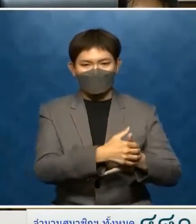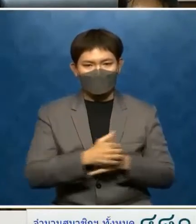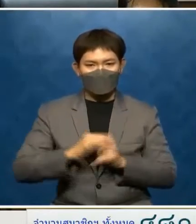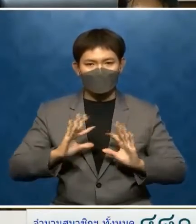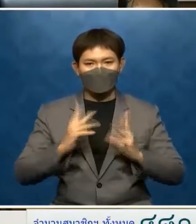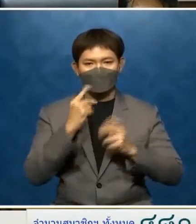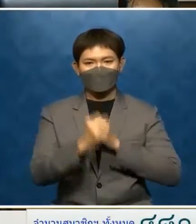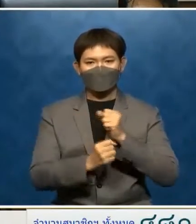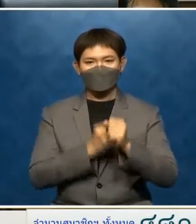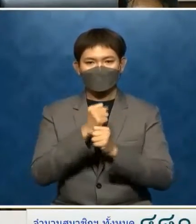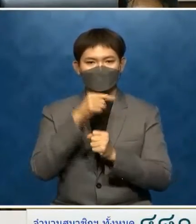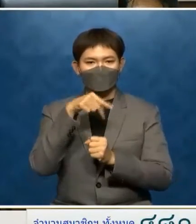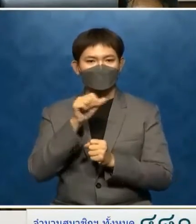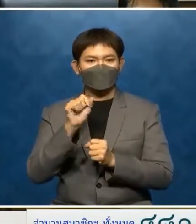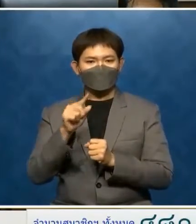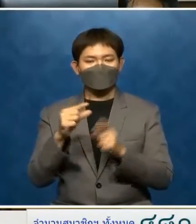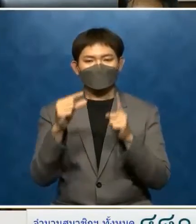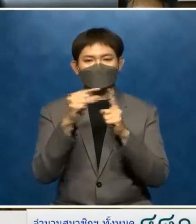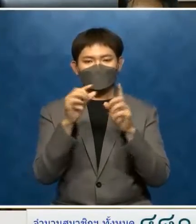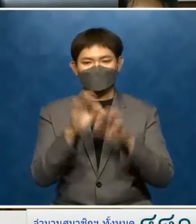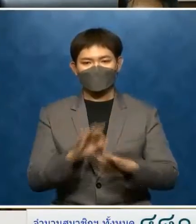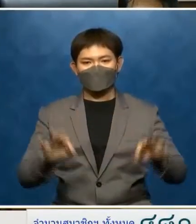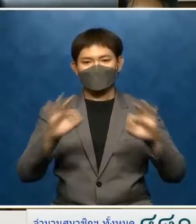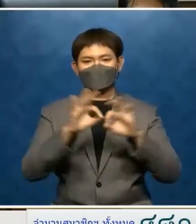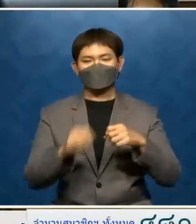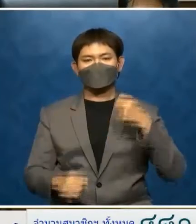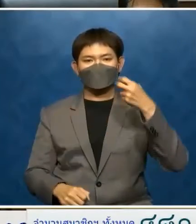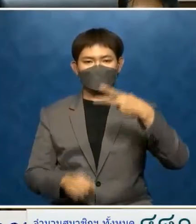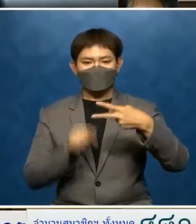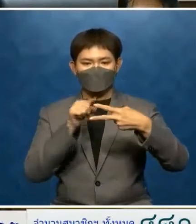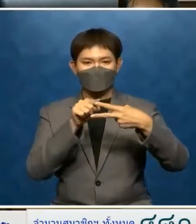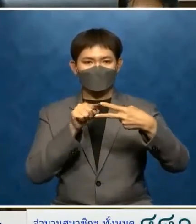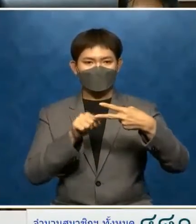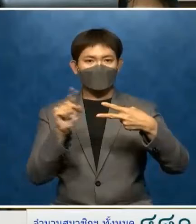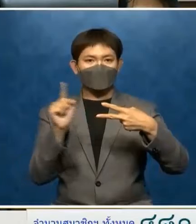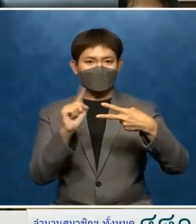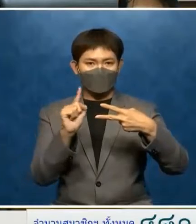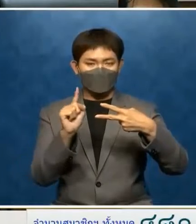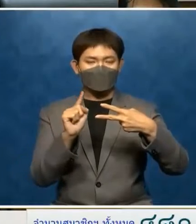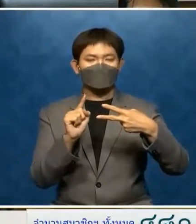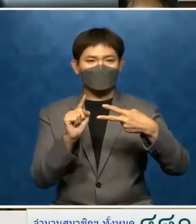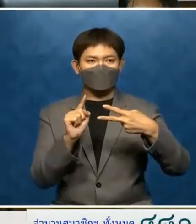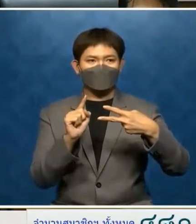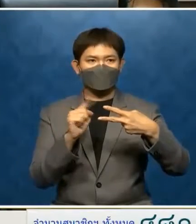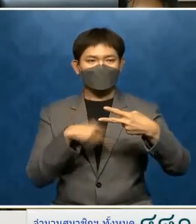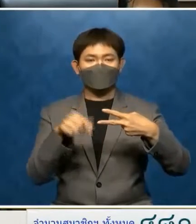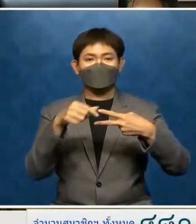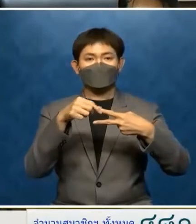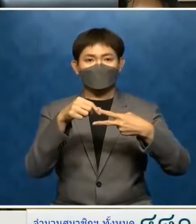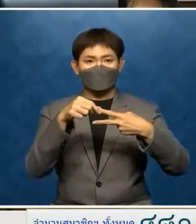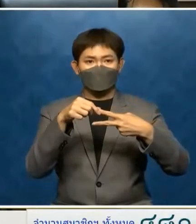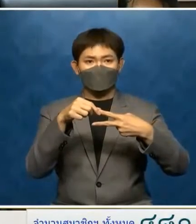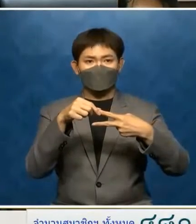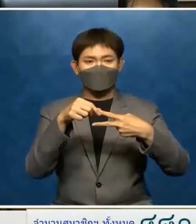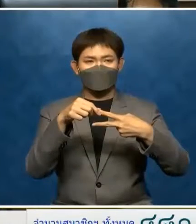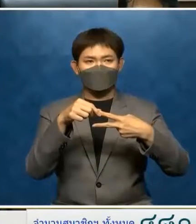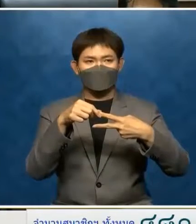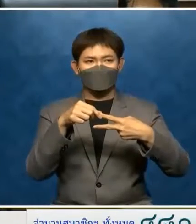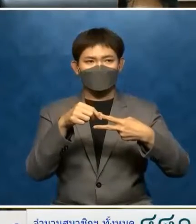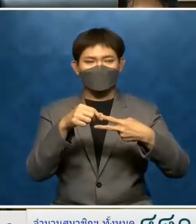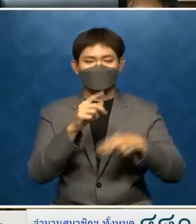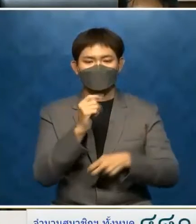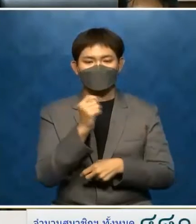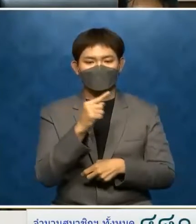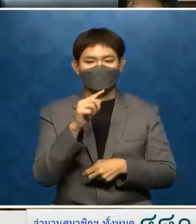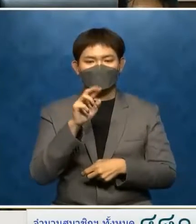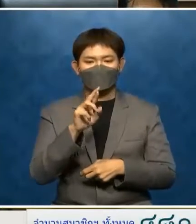มีคำสำคัญหรอคเวอรด 2 คำในชื่อร่างพระชบัญัิฉบับนี้ คำแรกคือการทรมา